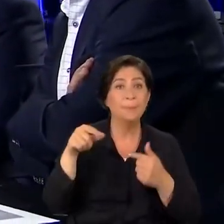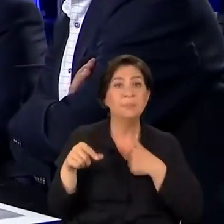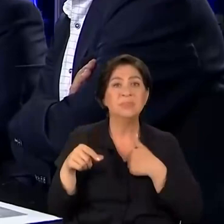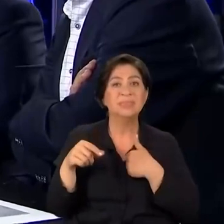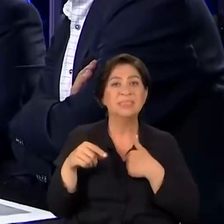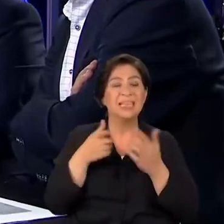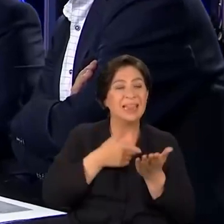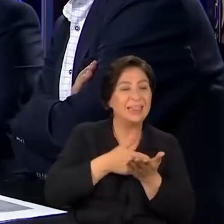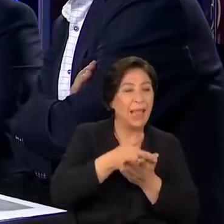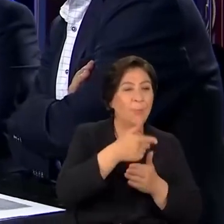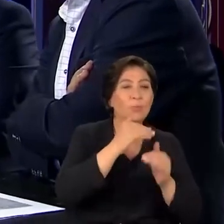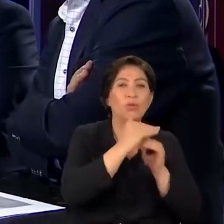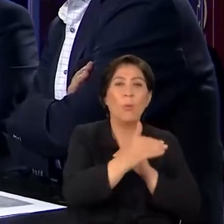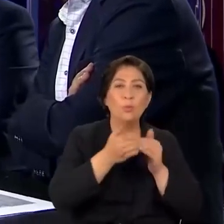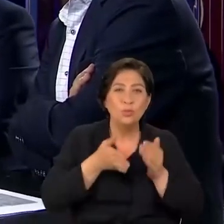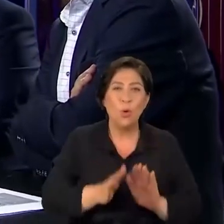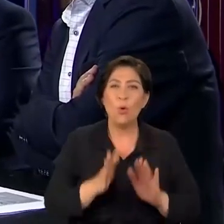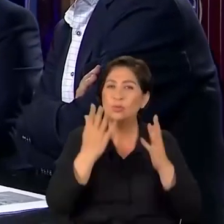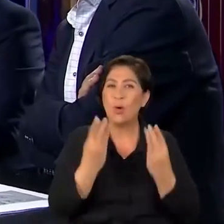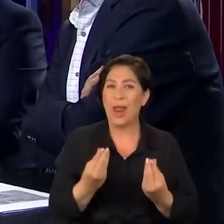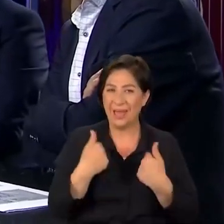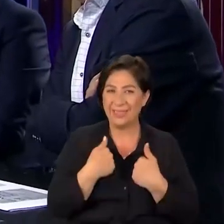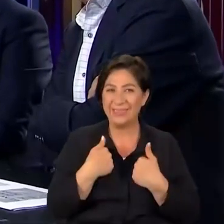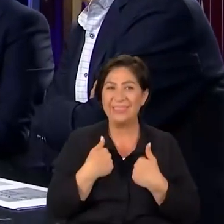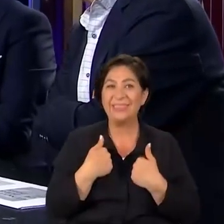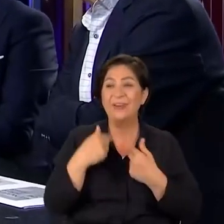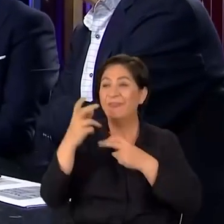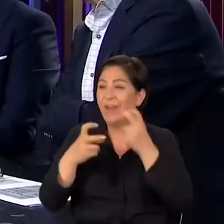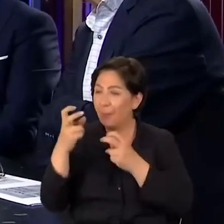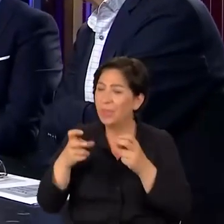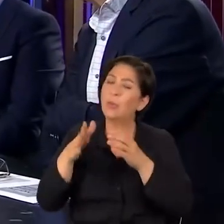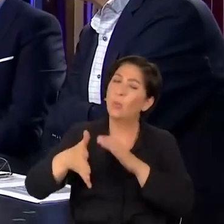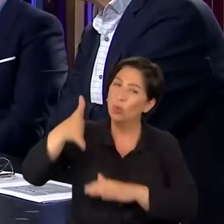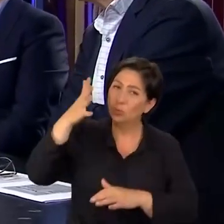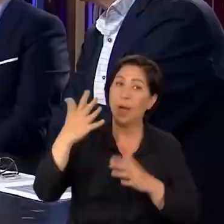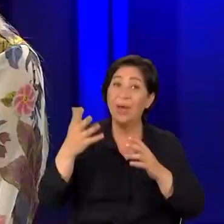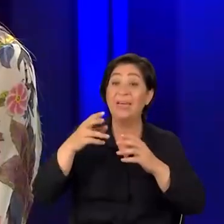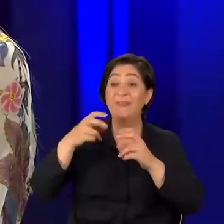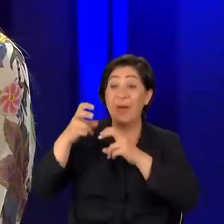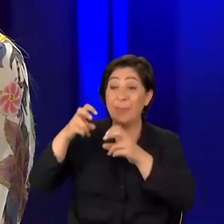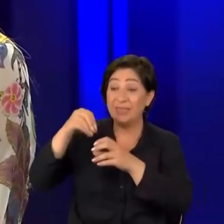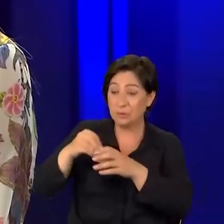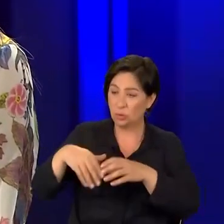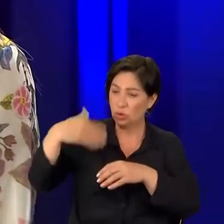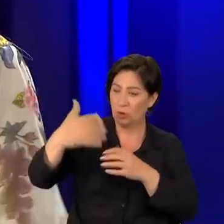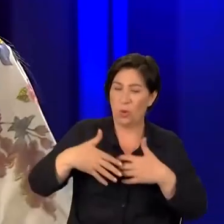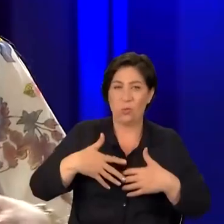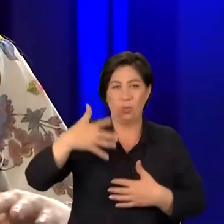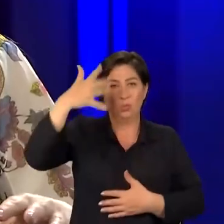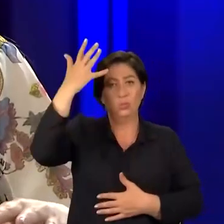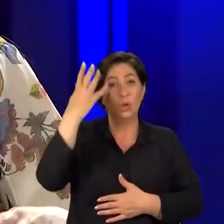tarım toplumunun içine doğmuş olan insanlar olarak, sanayi toplumunda büyümüş ve sanayi sonrasında olgunlaşmış insanlar